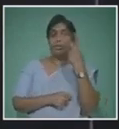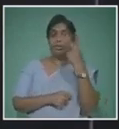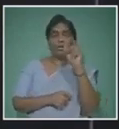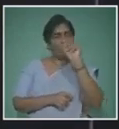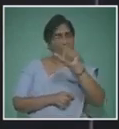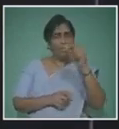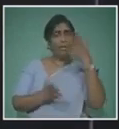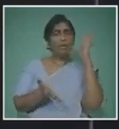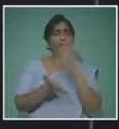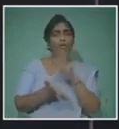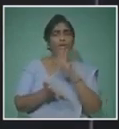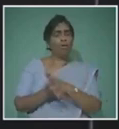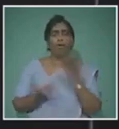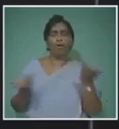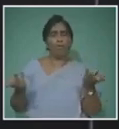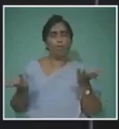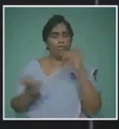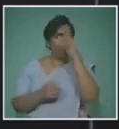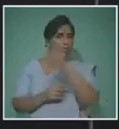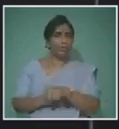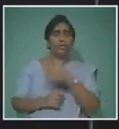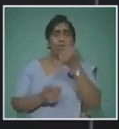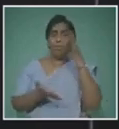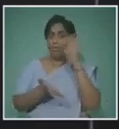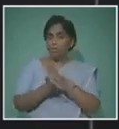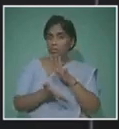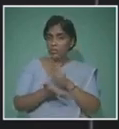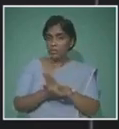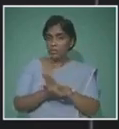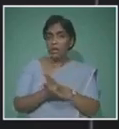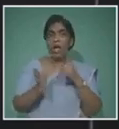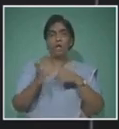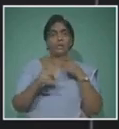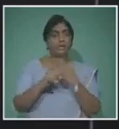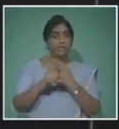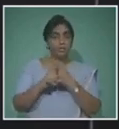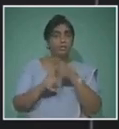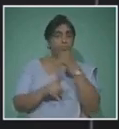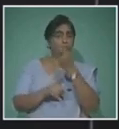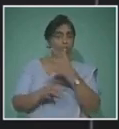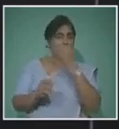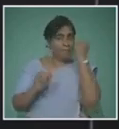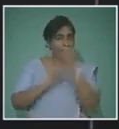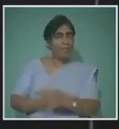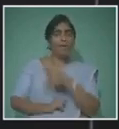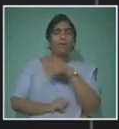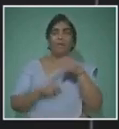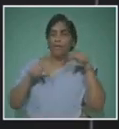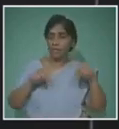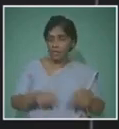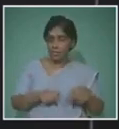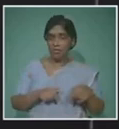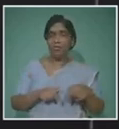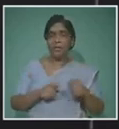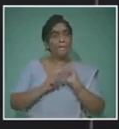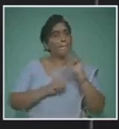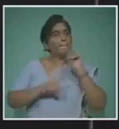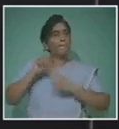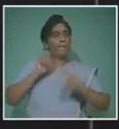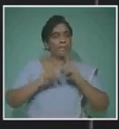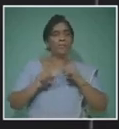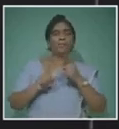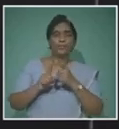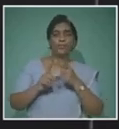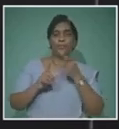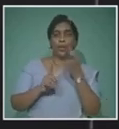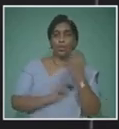සල්ලි අච්චු ගහුවේ කවුද? මේ සල්ලි අච්චු ගහුවේ නිවාඩ් කබ්‍රාල් කියන ආර්ථික ඝාතකයා. දැන් මේ පාර්ලිමේන්තුවට